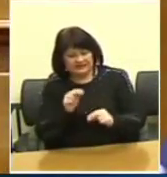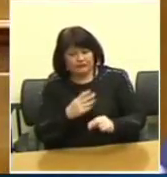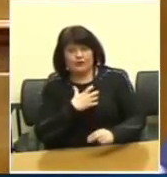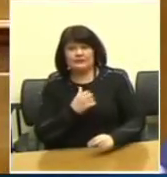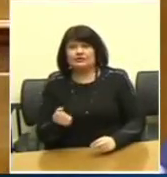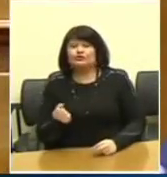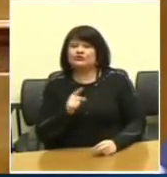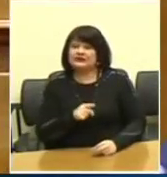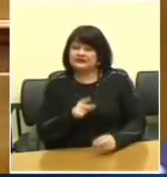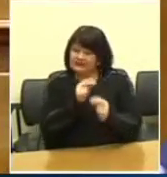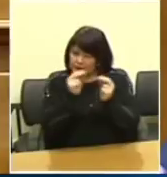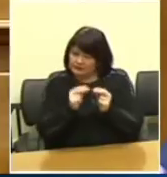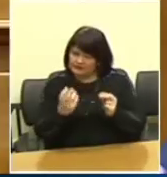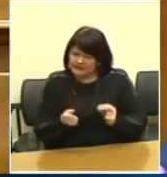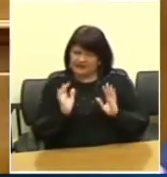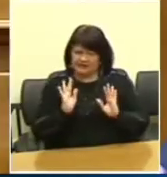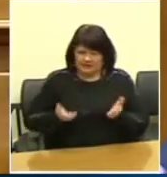εμπιστοσύνης.